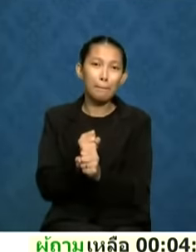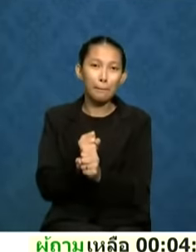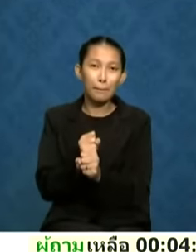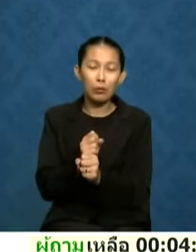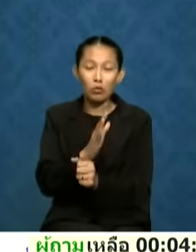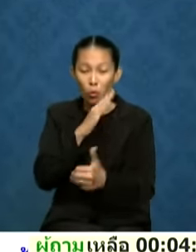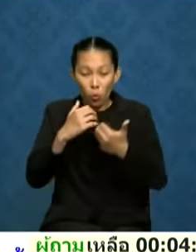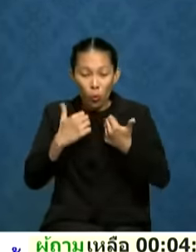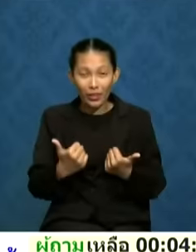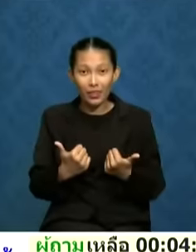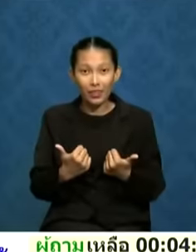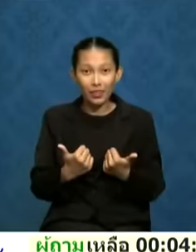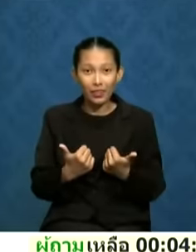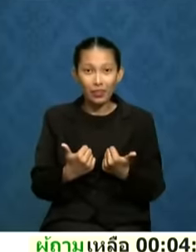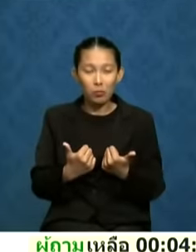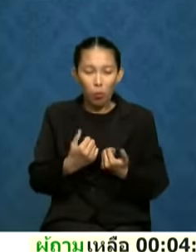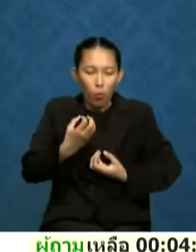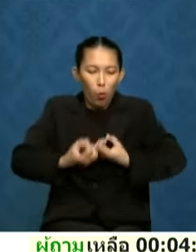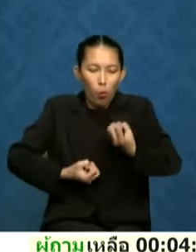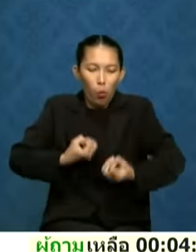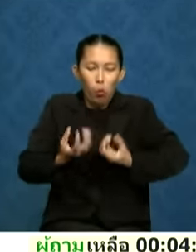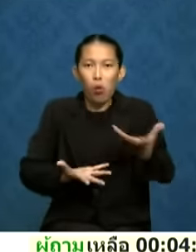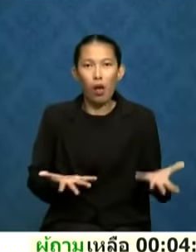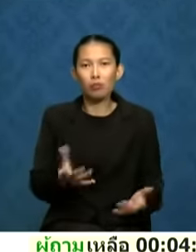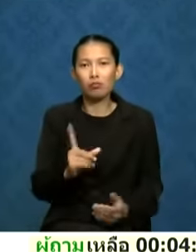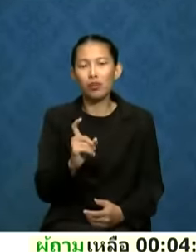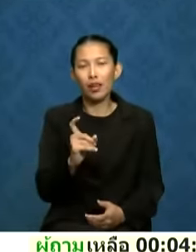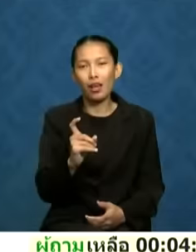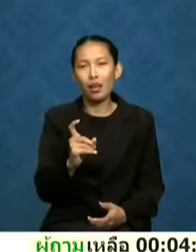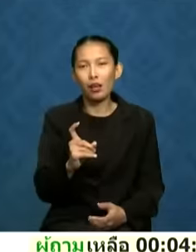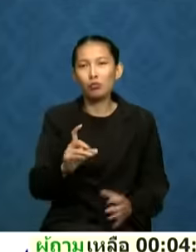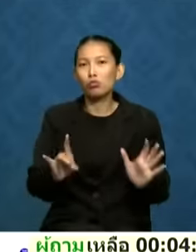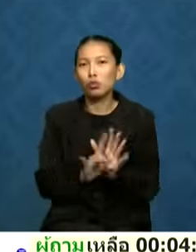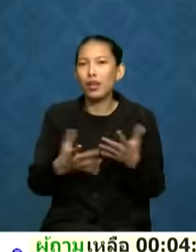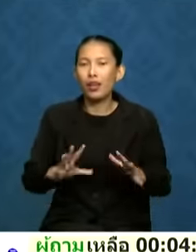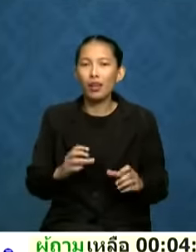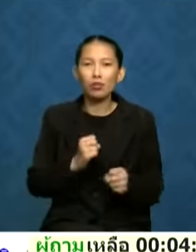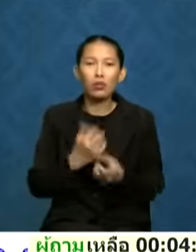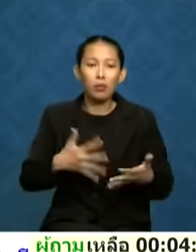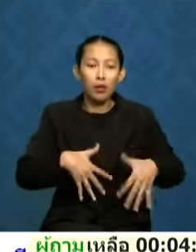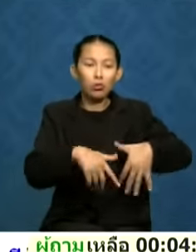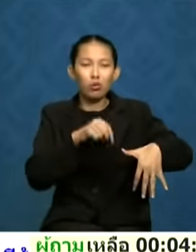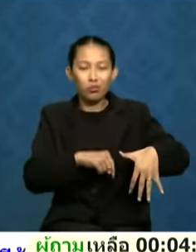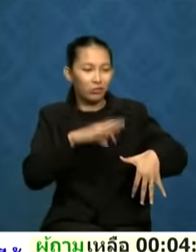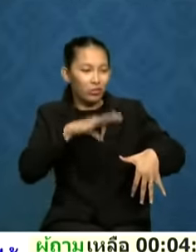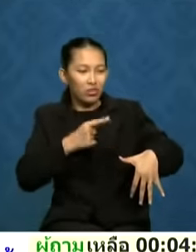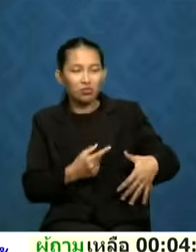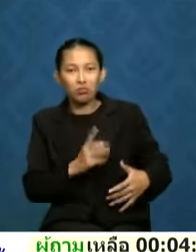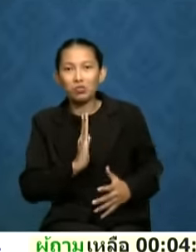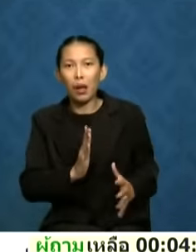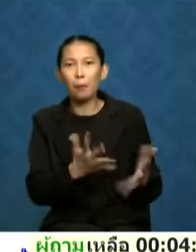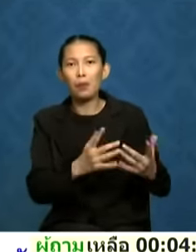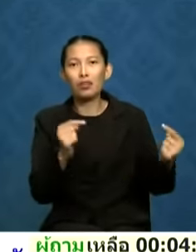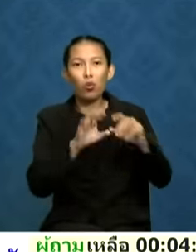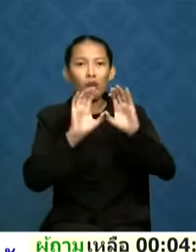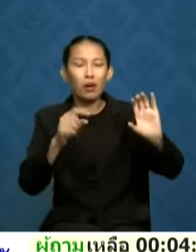ถ้าวัี้ท่านยไม่สามารถแดงให้เหนได้แล้สุดท้ายเรา...ในพื้นที่ซึ่เขาไม่รู้สกถงคามจิใจขรฐบา